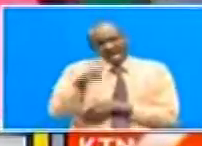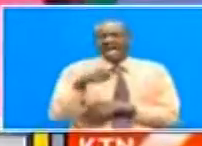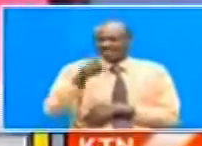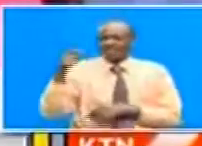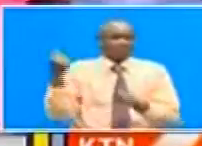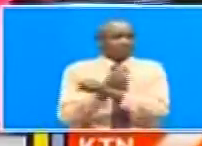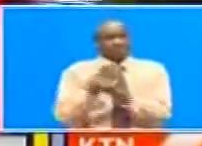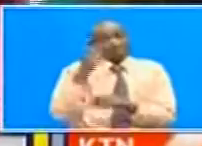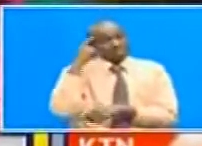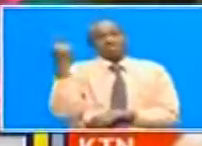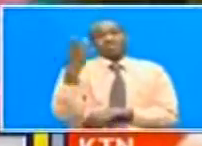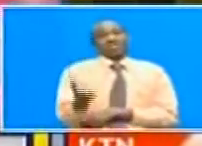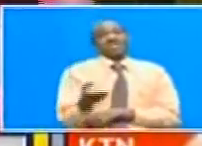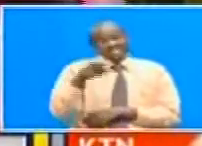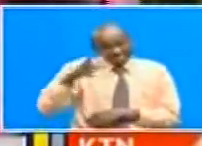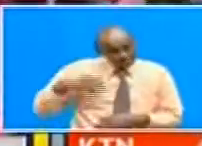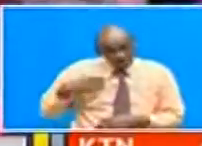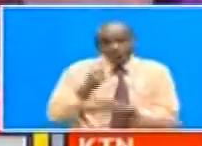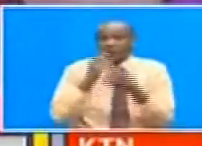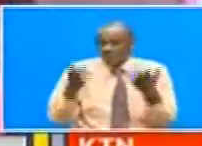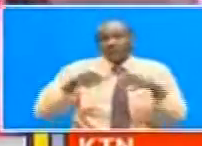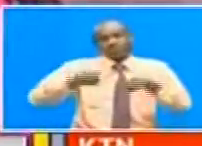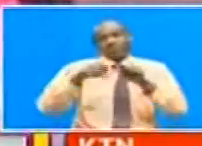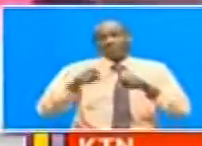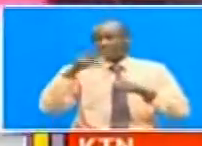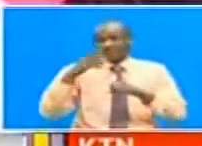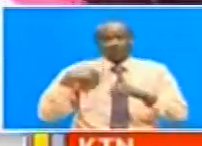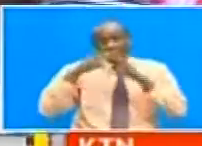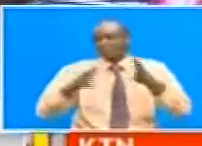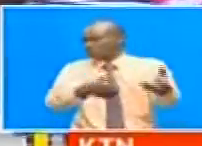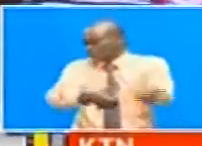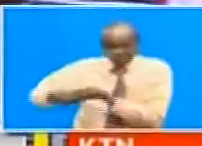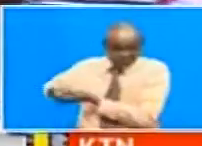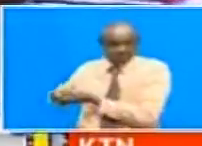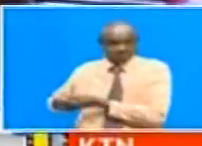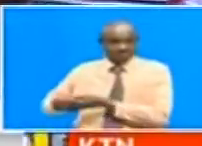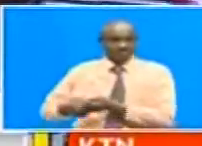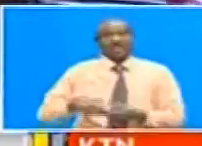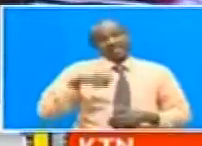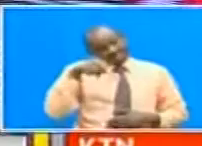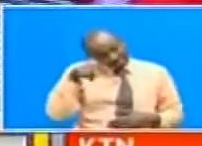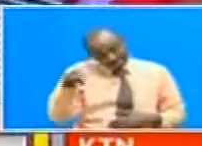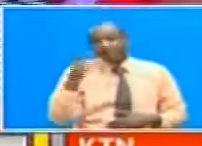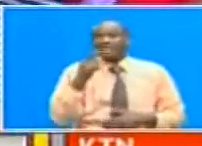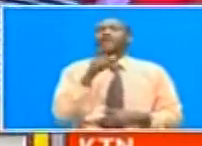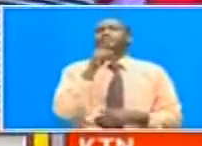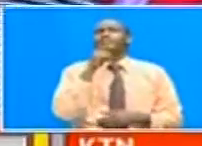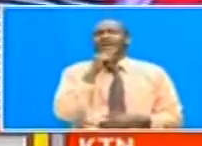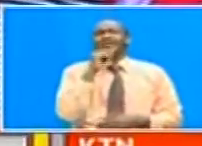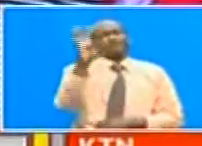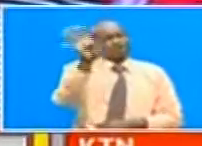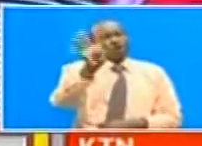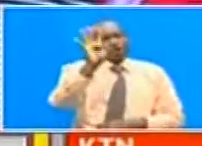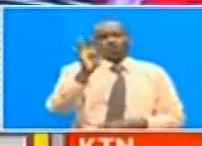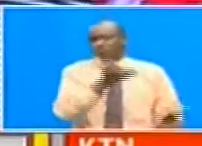kuwa wahudumu wa bodaboda waliomtoa kwa lazima nyumbani mwake. Akasema alibebwa na wanaume